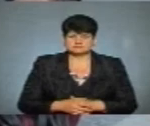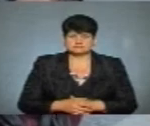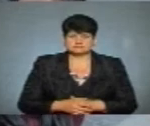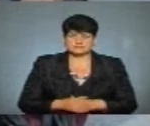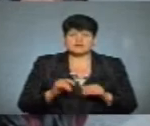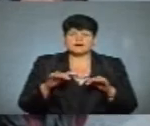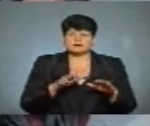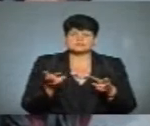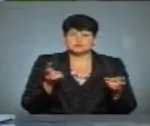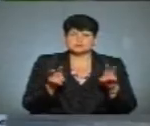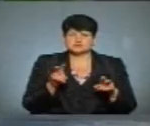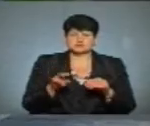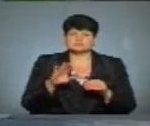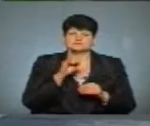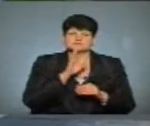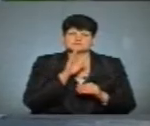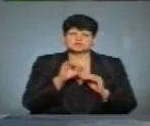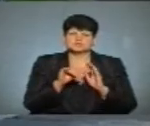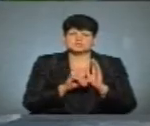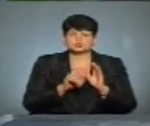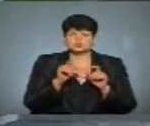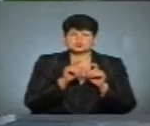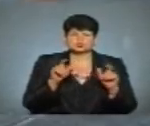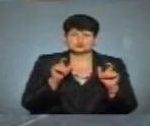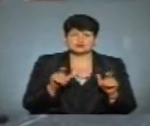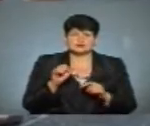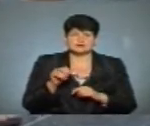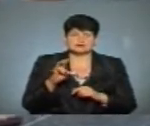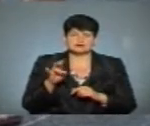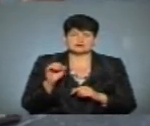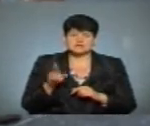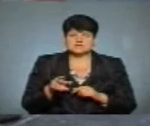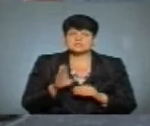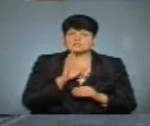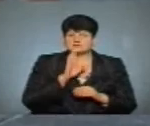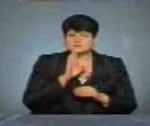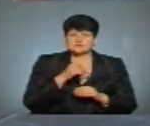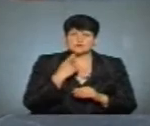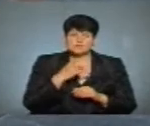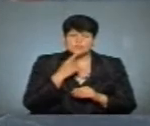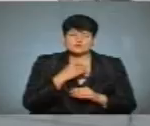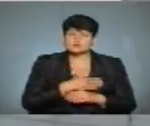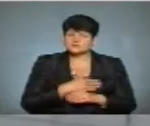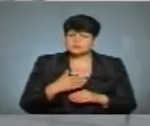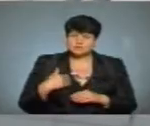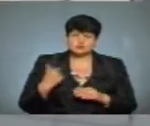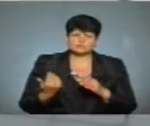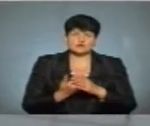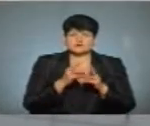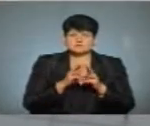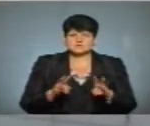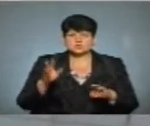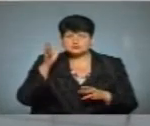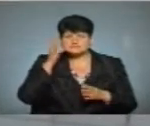На акцію прийшла учениця 16-ї школи Тернополя Аліна Наконечна. 16-річна дівчина каже, не хоче, щоб новий міністр